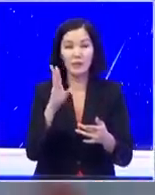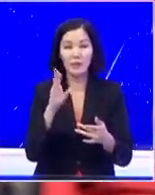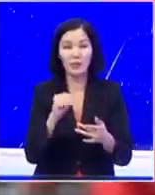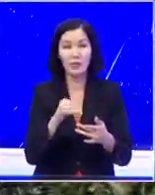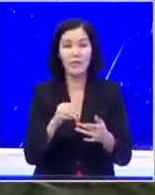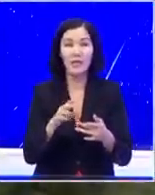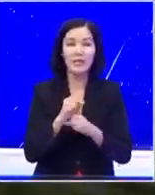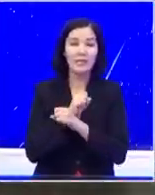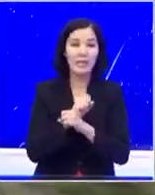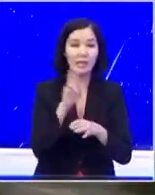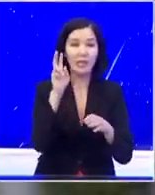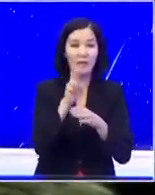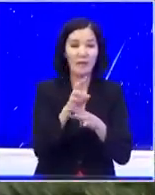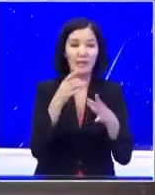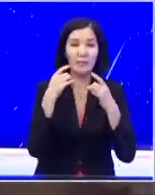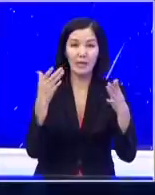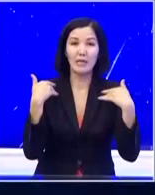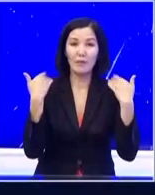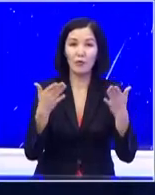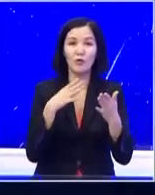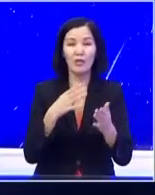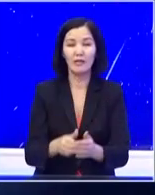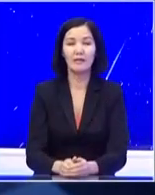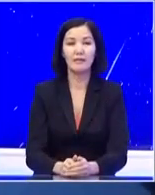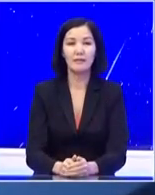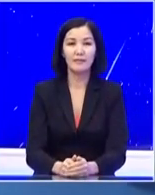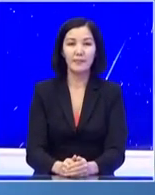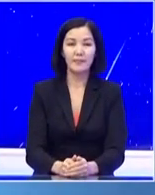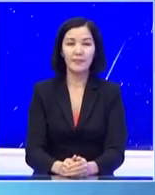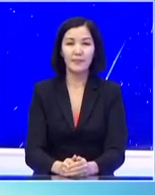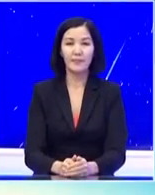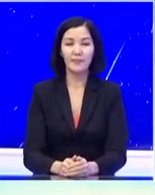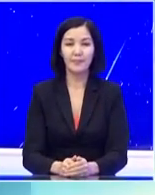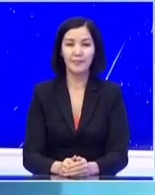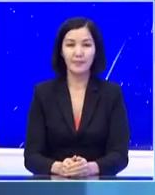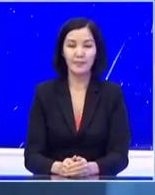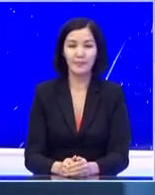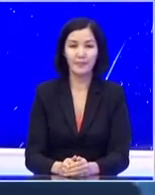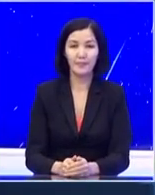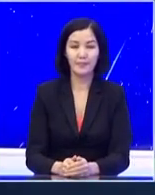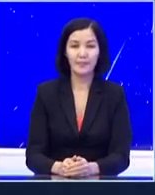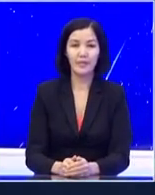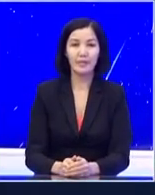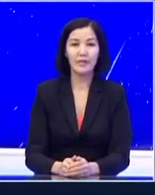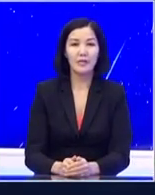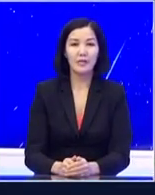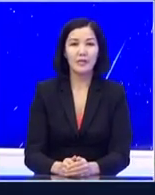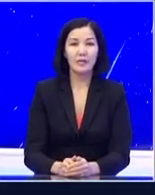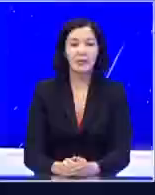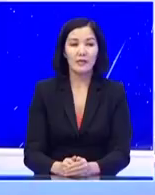көңілдерін көтеріп, атаулы күндерімен құттықтады. Елдана Сейхбайқызы, Нұрбек Нұржанұлы, Жетісу телеарнасы, Талдықорған.